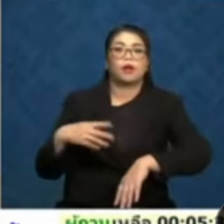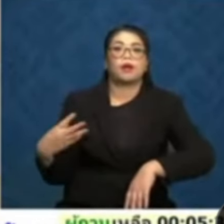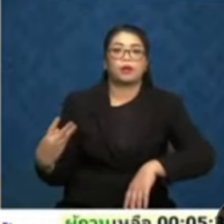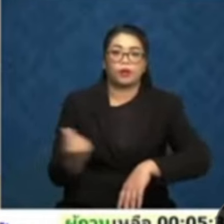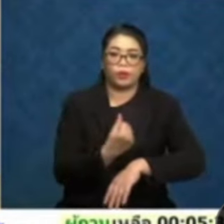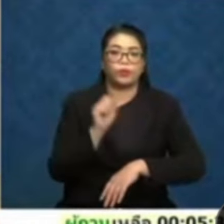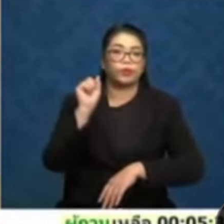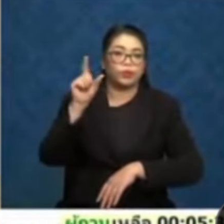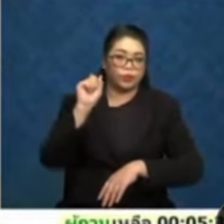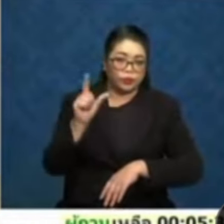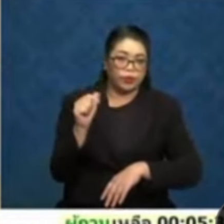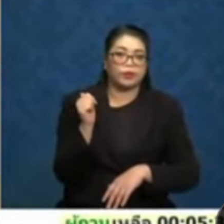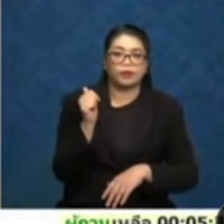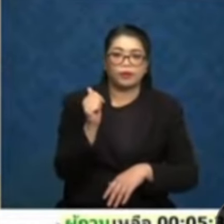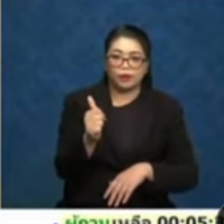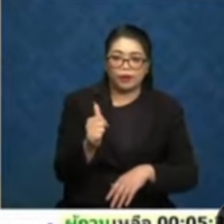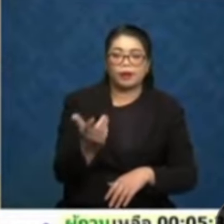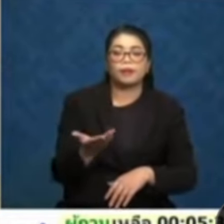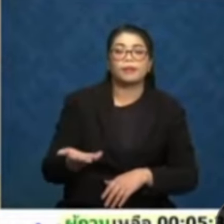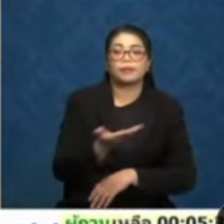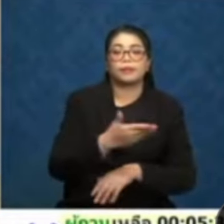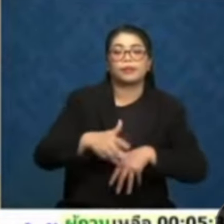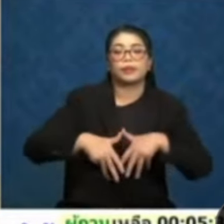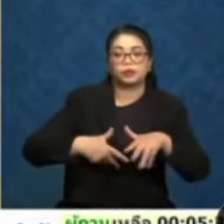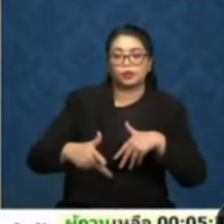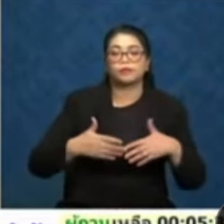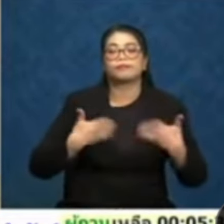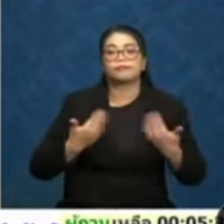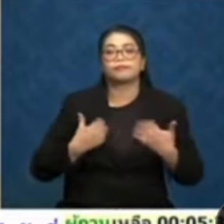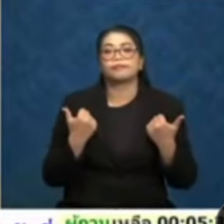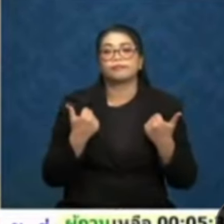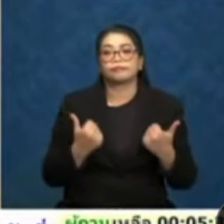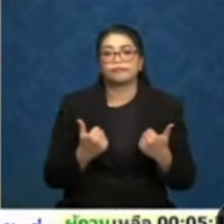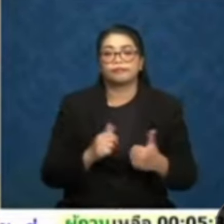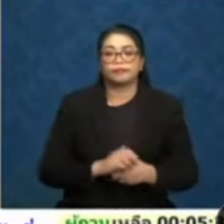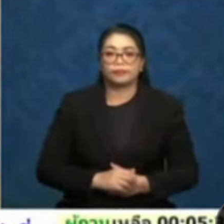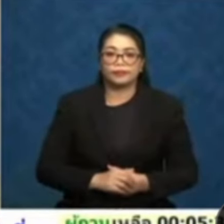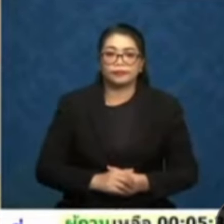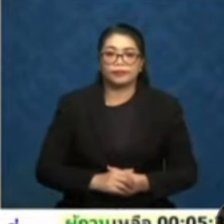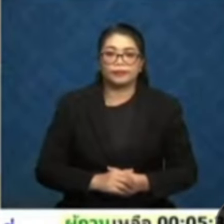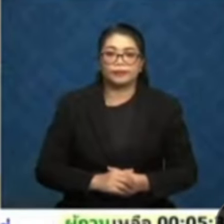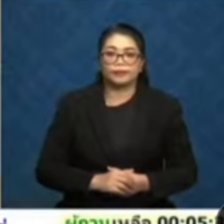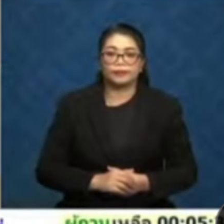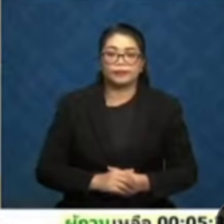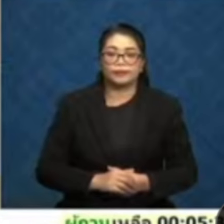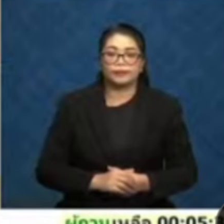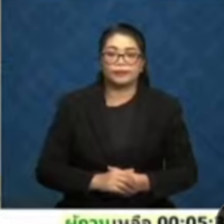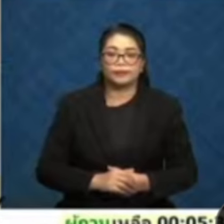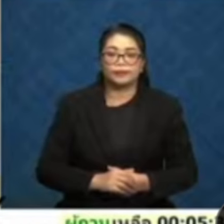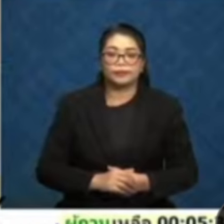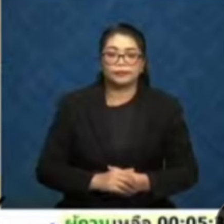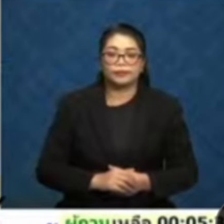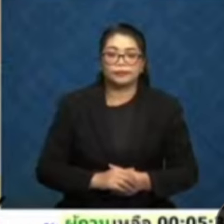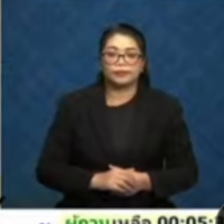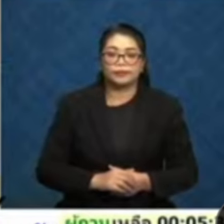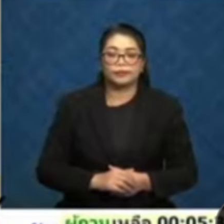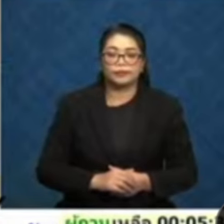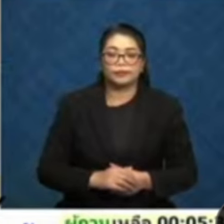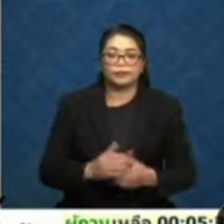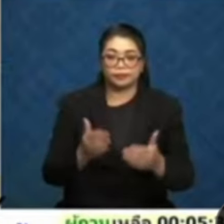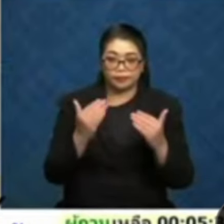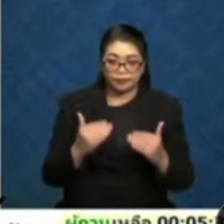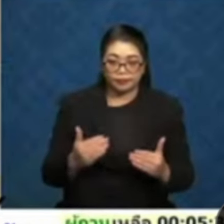อย่างทันการให้พี่น้องประชาชนได้รับความพึงพอใจอย่างสูงสุดเช่นเดียวกันแล้วก็ที่เอ่อท่าน